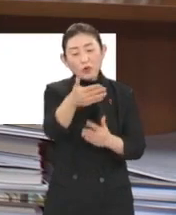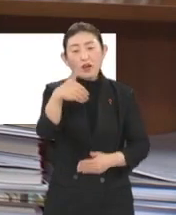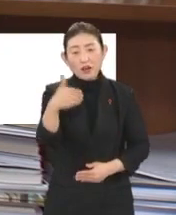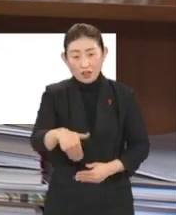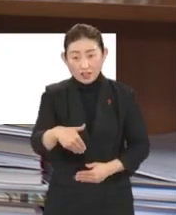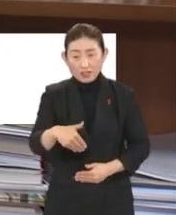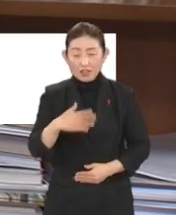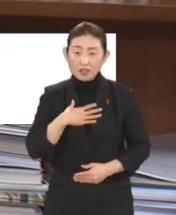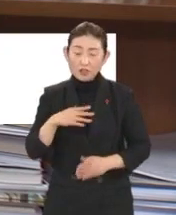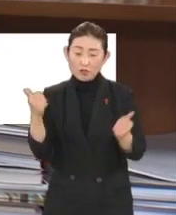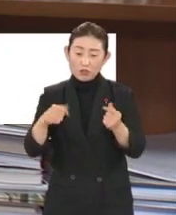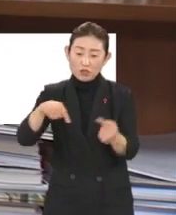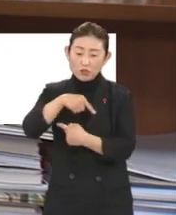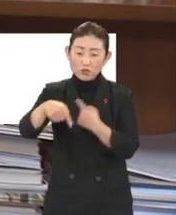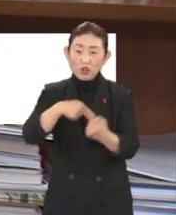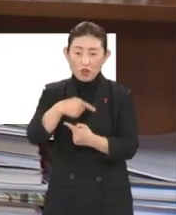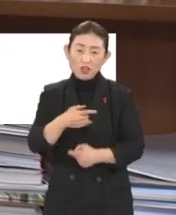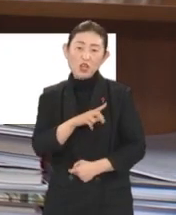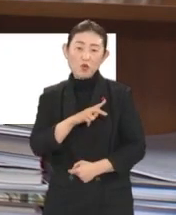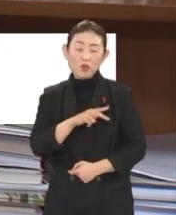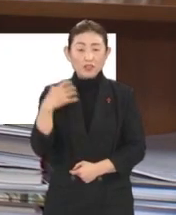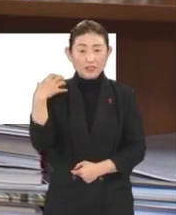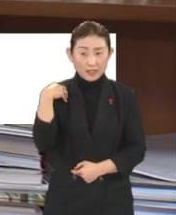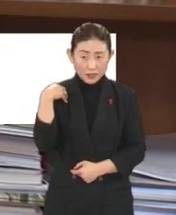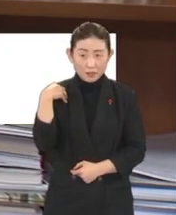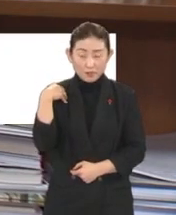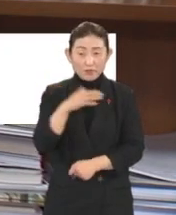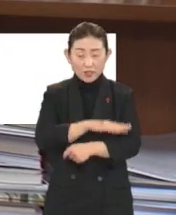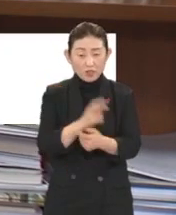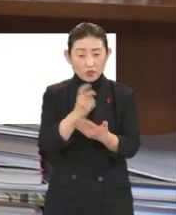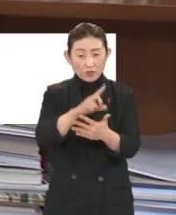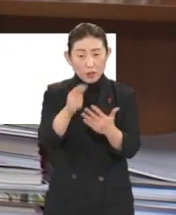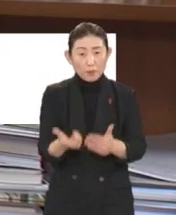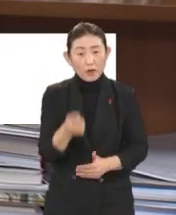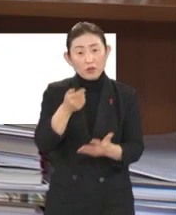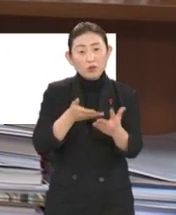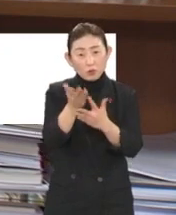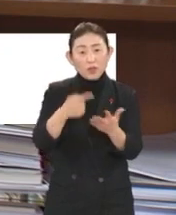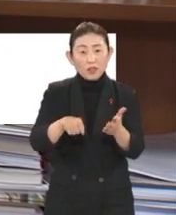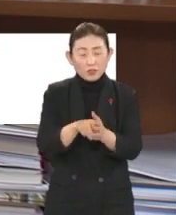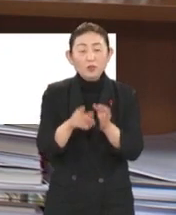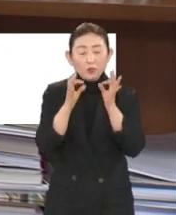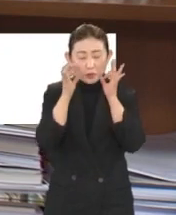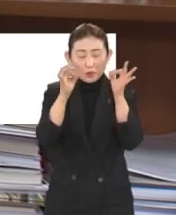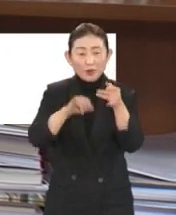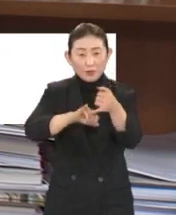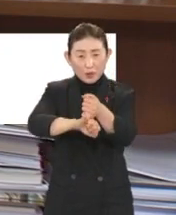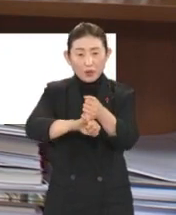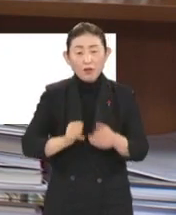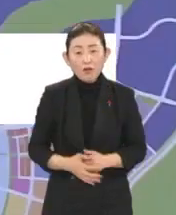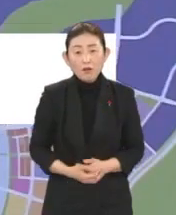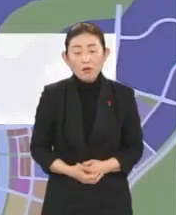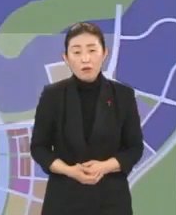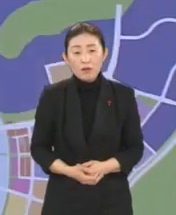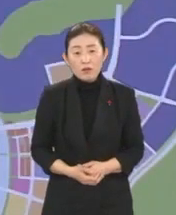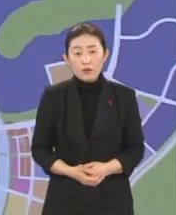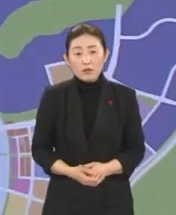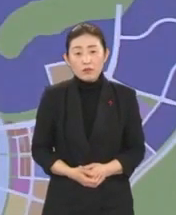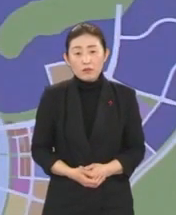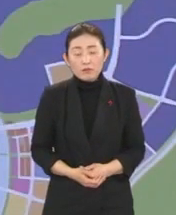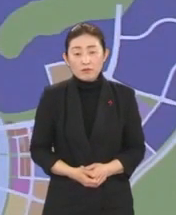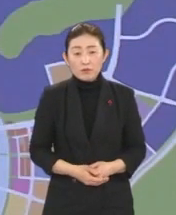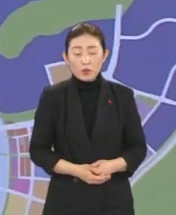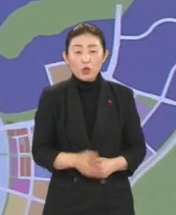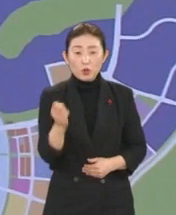국회 운영위에 있기 때문에 운영위 차원에서 그런 규칙이 빨리 통과될 수 있도록 최선을 다해서 노력하겠습니다.